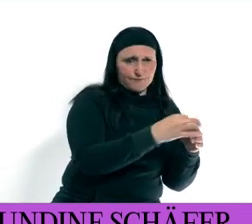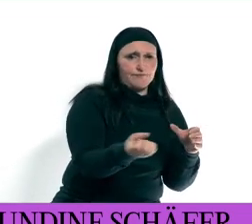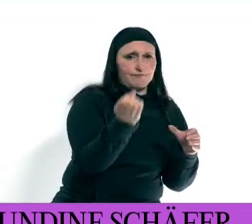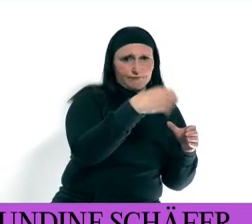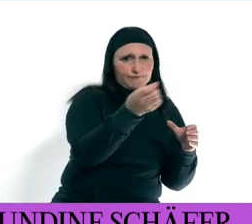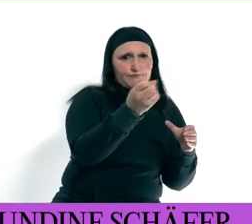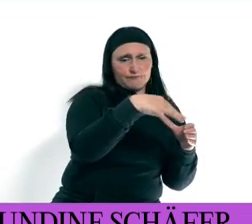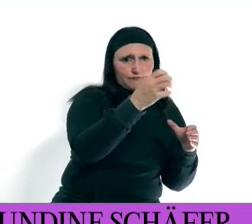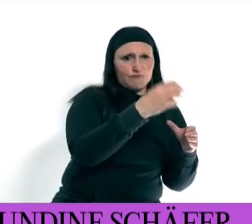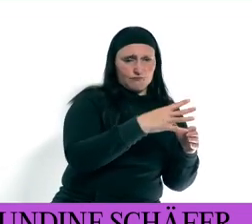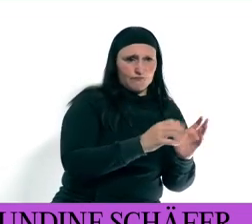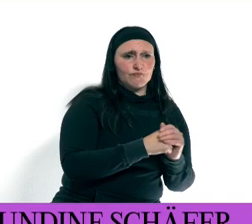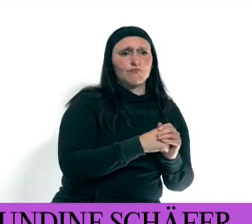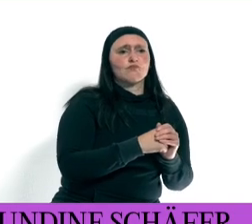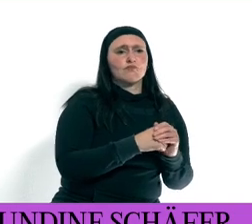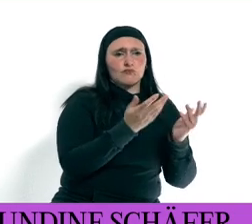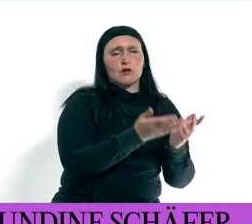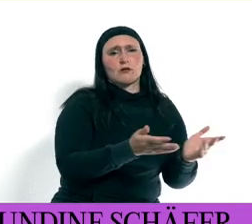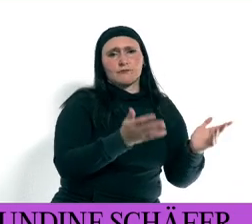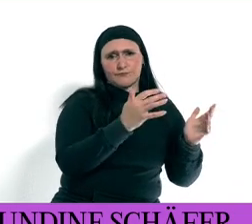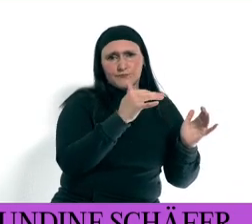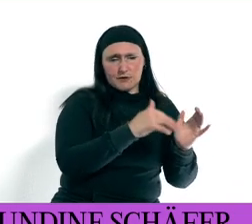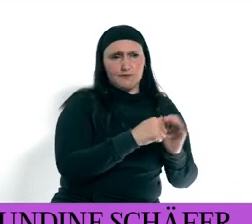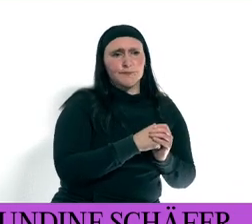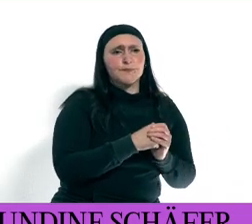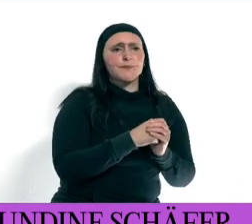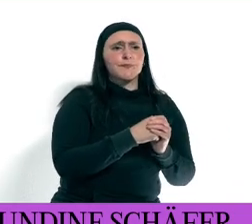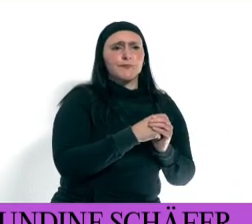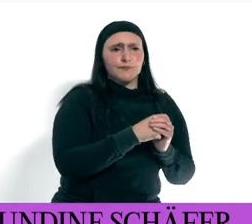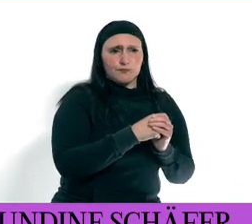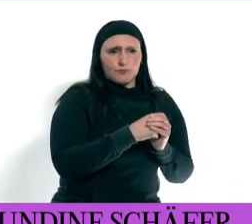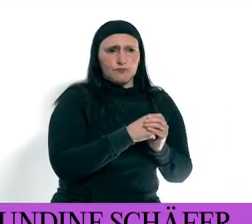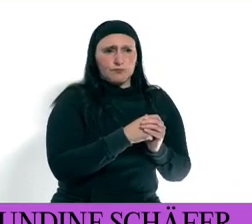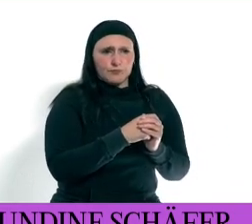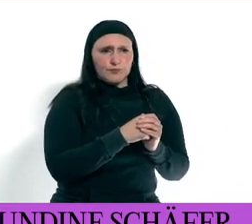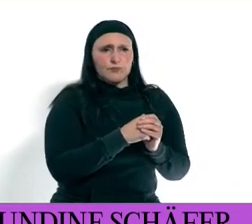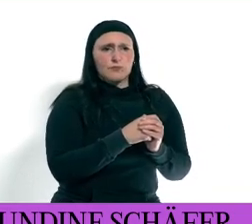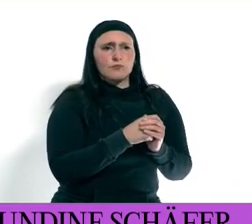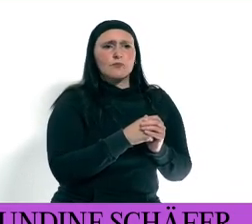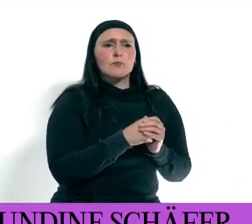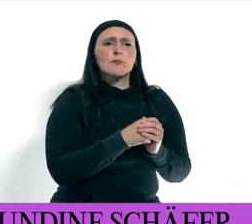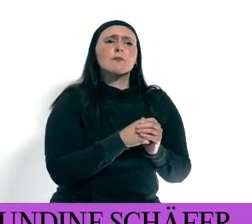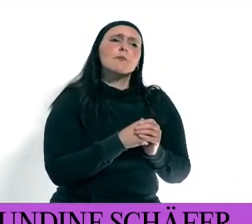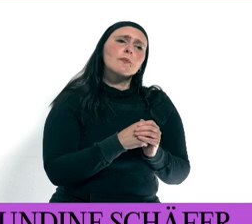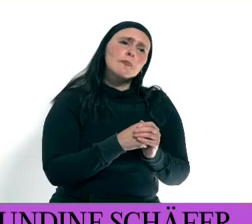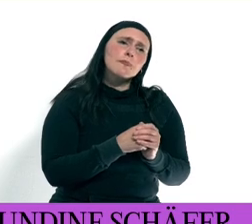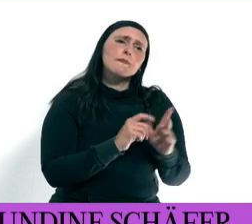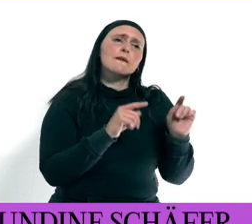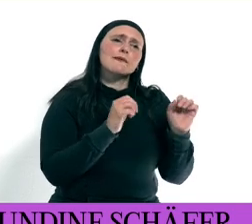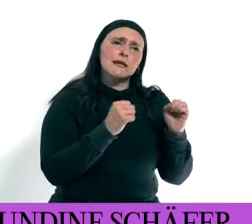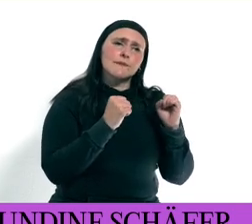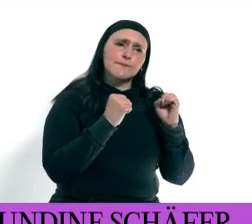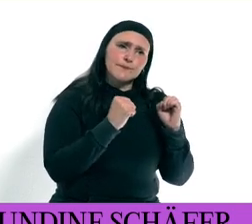Und nach 6-7 Jahren realisierten wir dann, dass wir genug Geld gespart hatten.